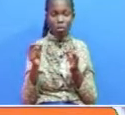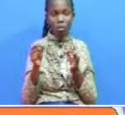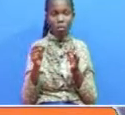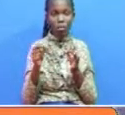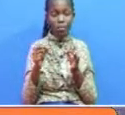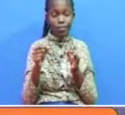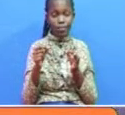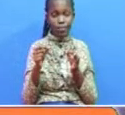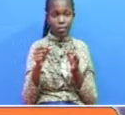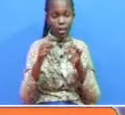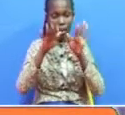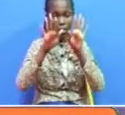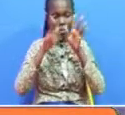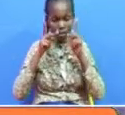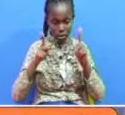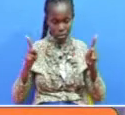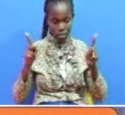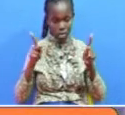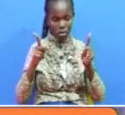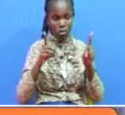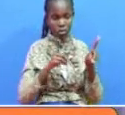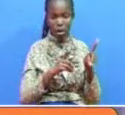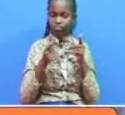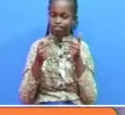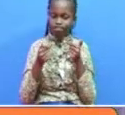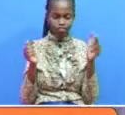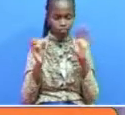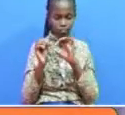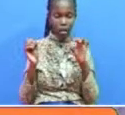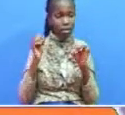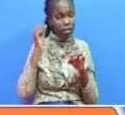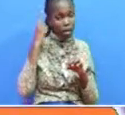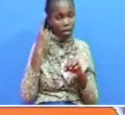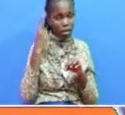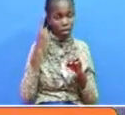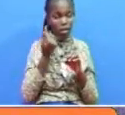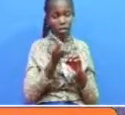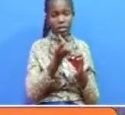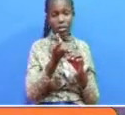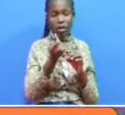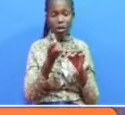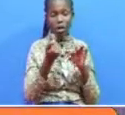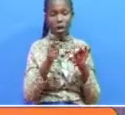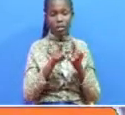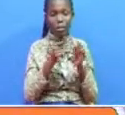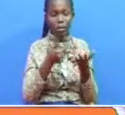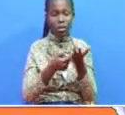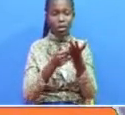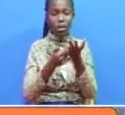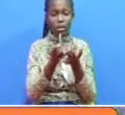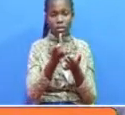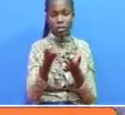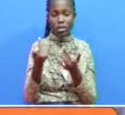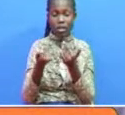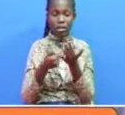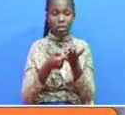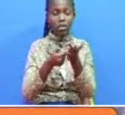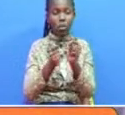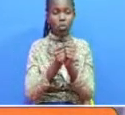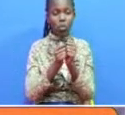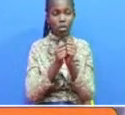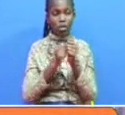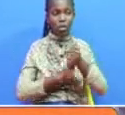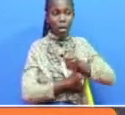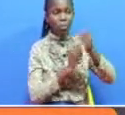tufanye kampeni ya amani ya bila vurugu. Tumeelewana pia kila mmoja aende azungumze na wafuasi wake